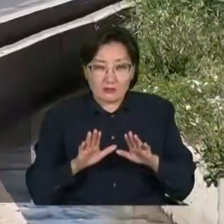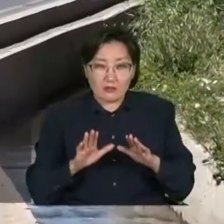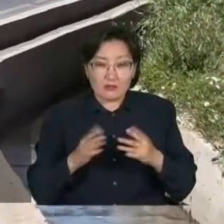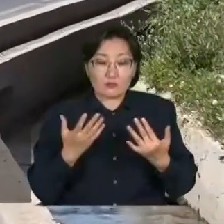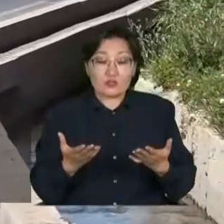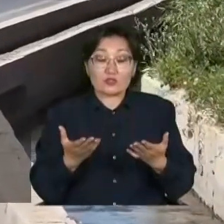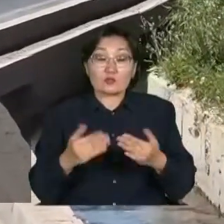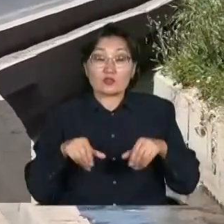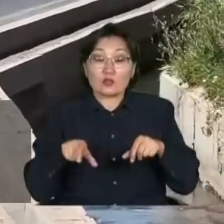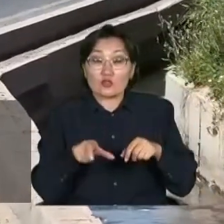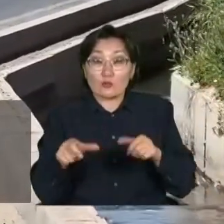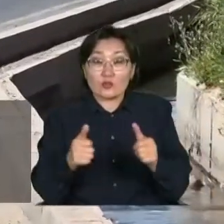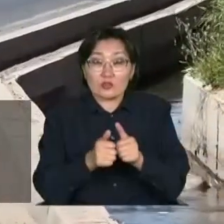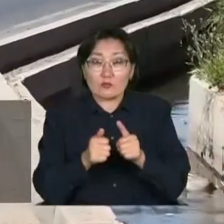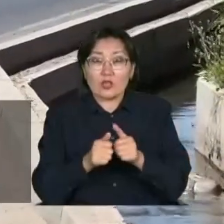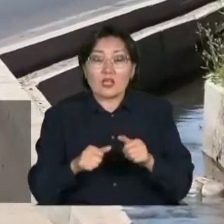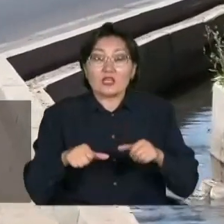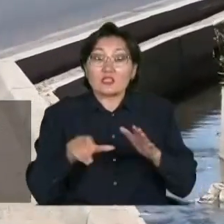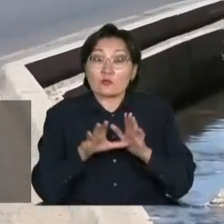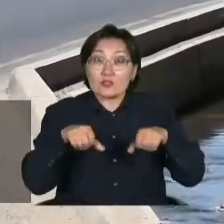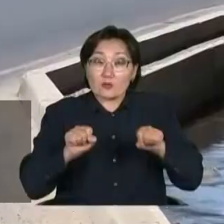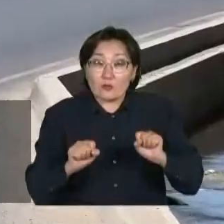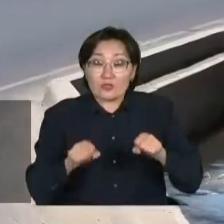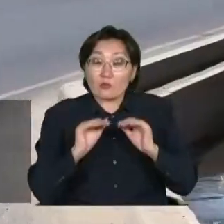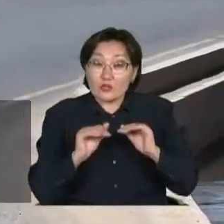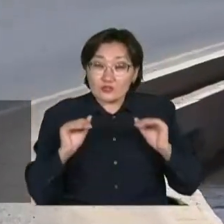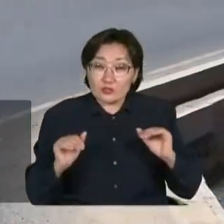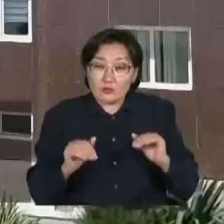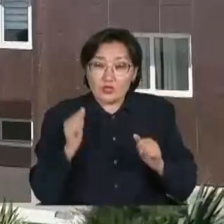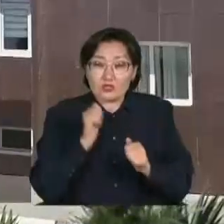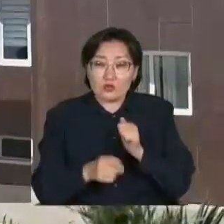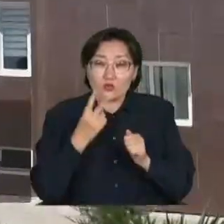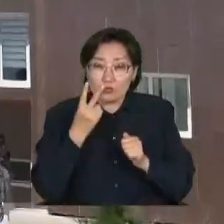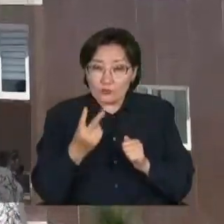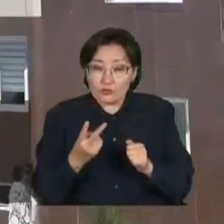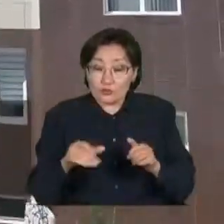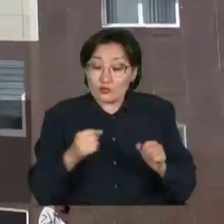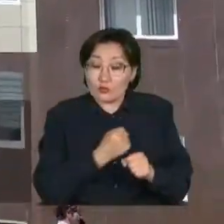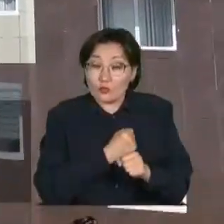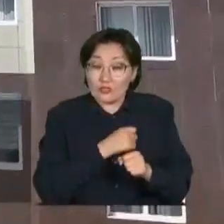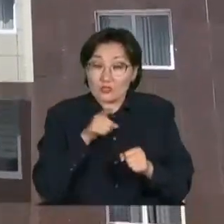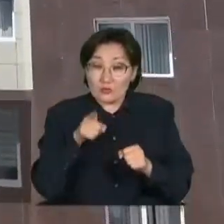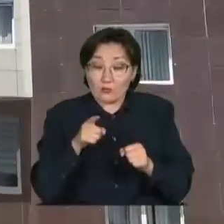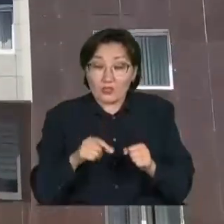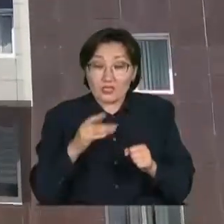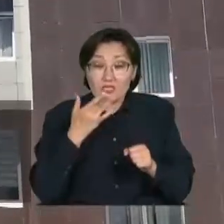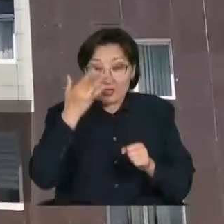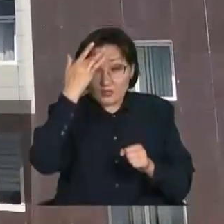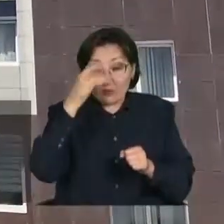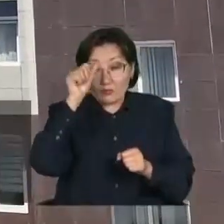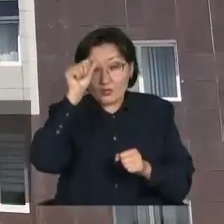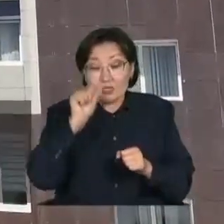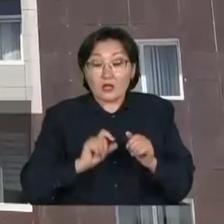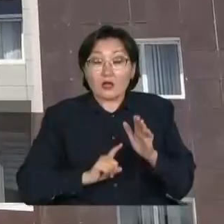Мысалы, мұнда жол бойында электромопед тізгіндеген кішкентайларды жиі көресіз. Өкініштісі, сол каникул басталғалы